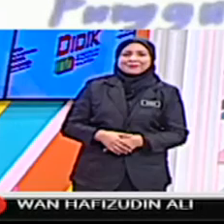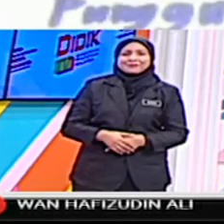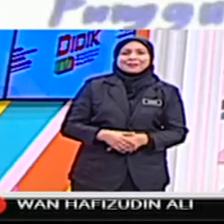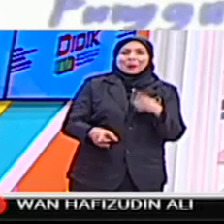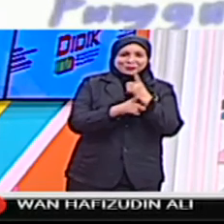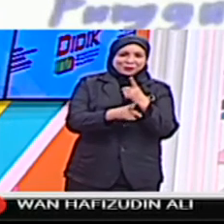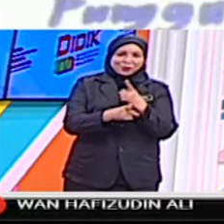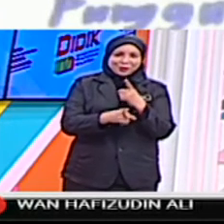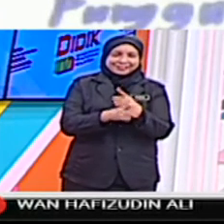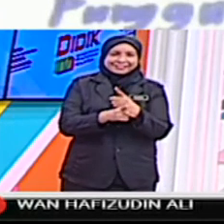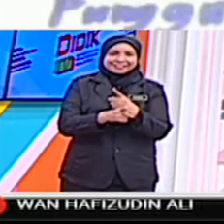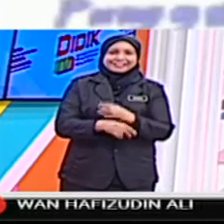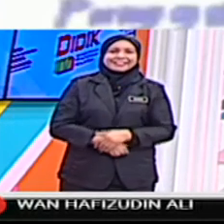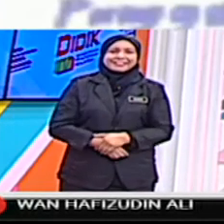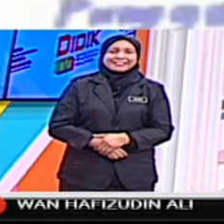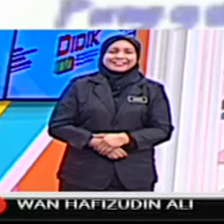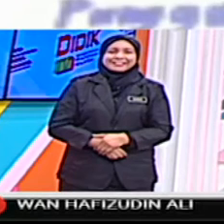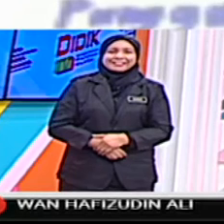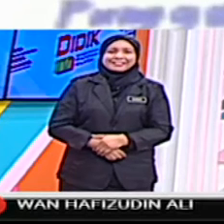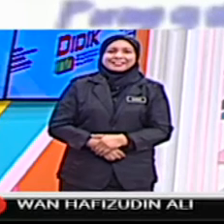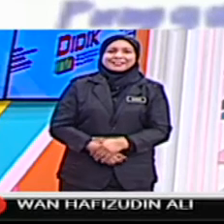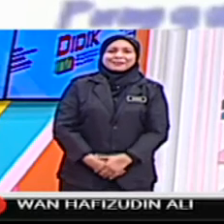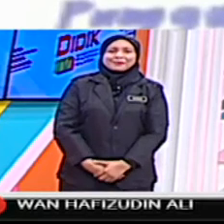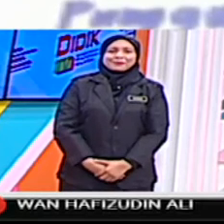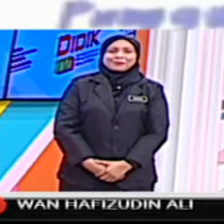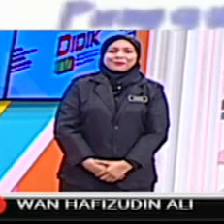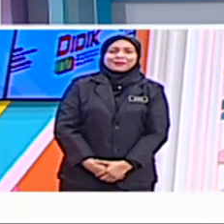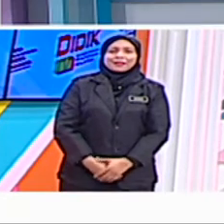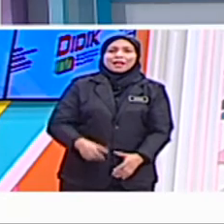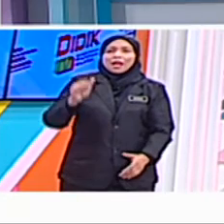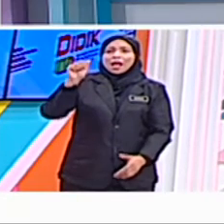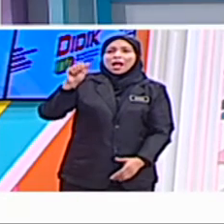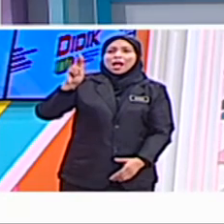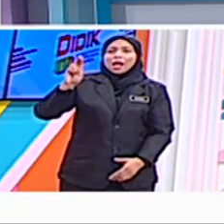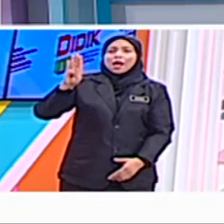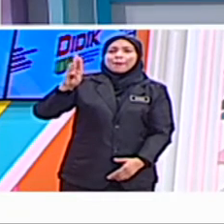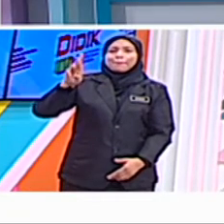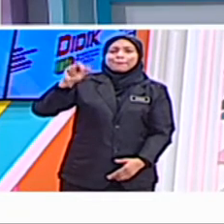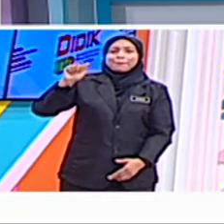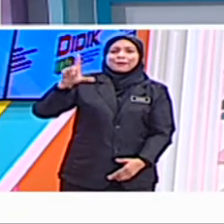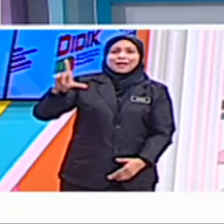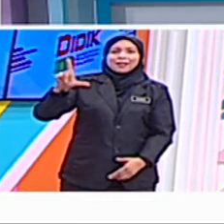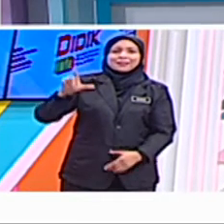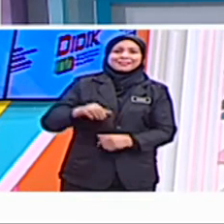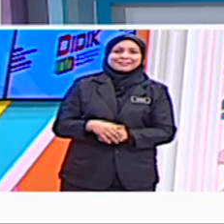betul? Betul yang Hafizuddin label tu. Okey, Abran mana Abran? Abran. Cikgu nak tengok